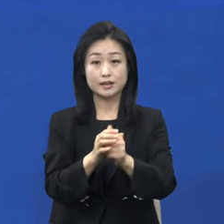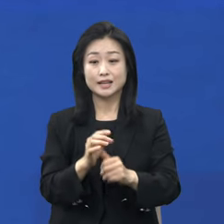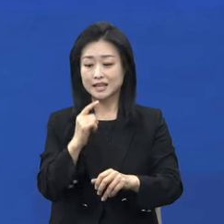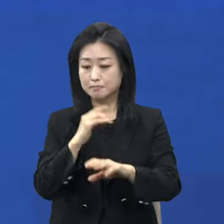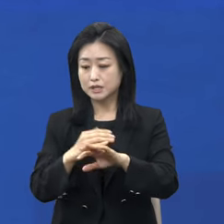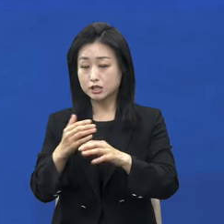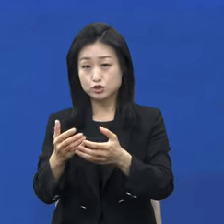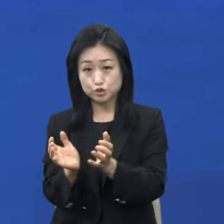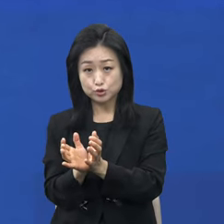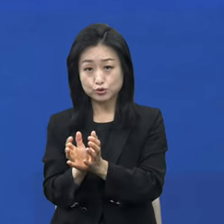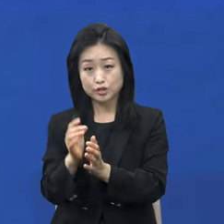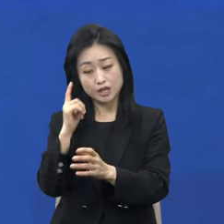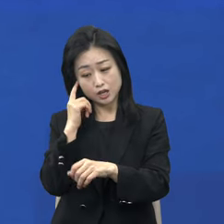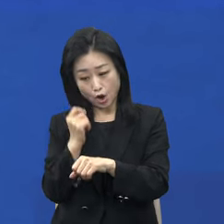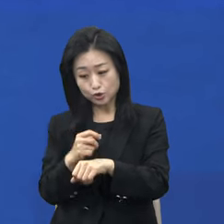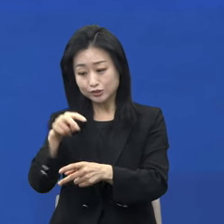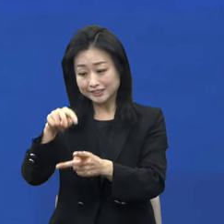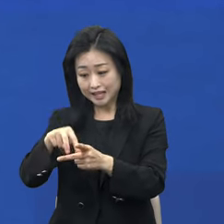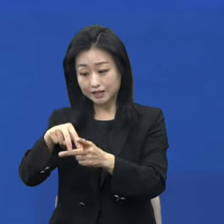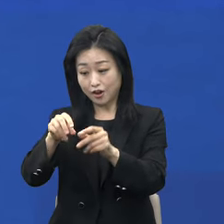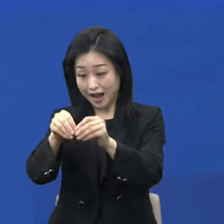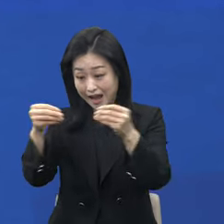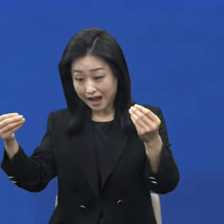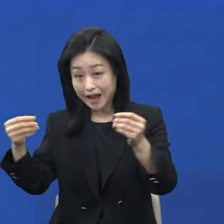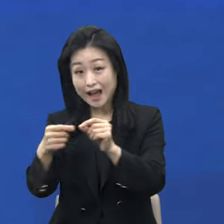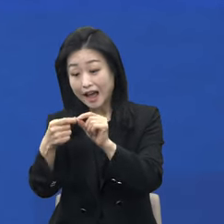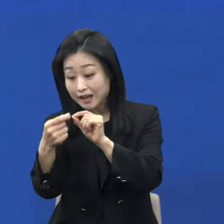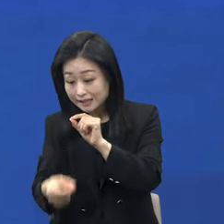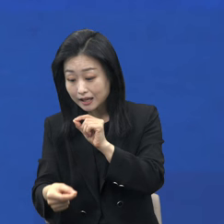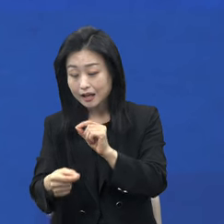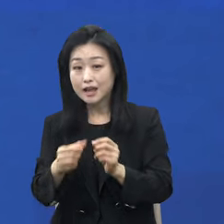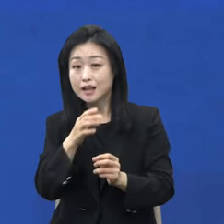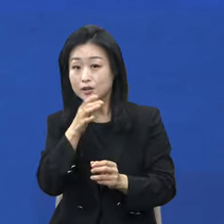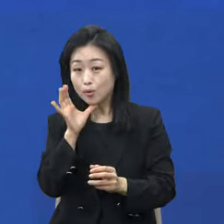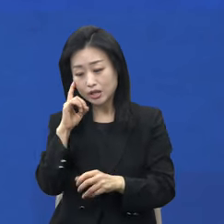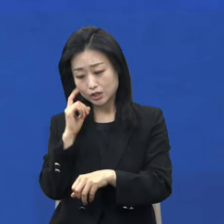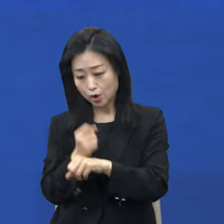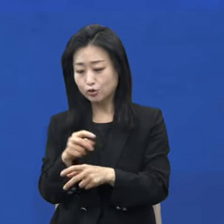민주연구센터에 노인정책센터를 설치해야 되겠습니다.